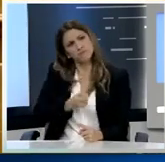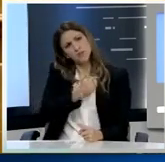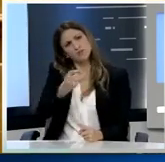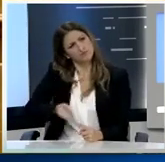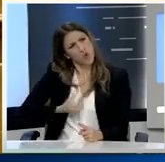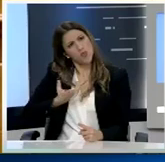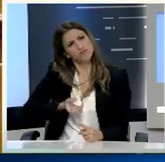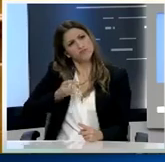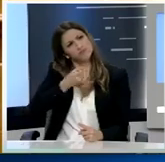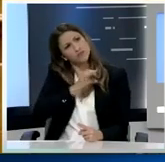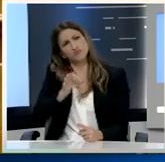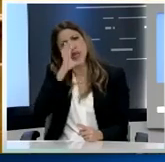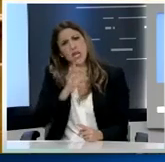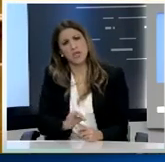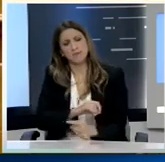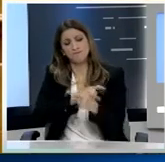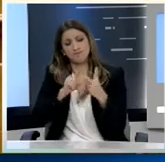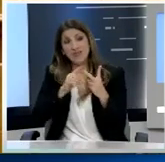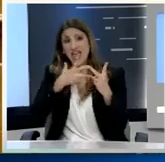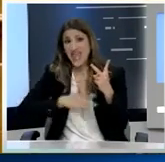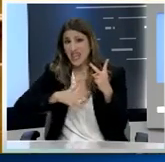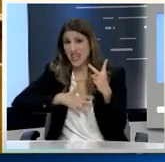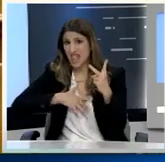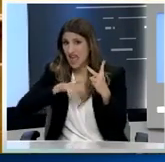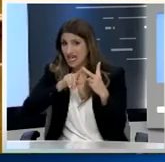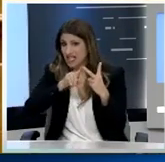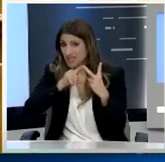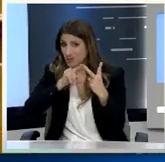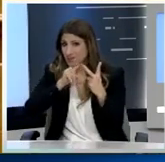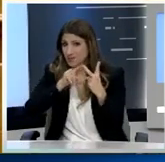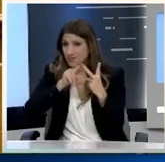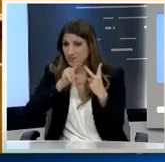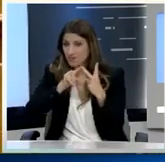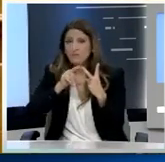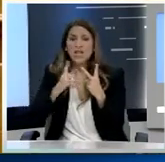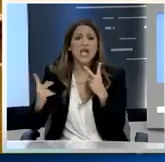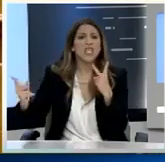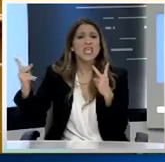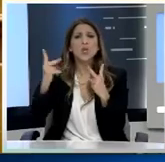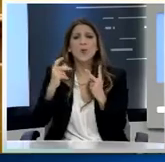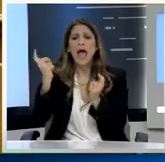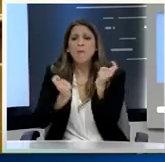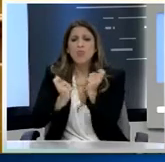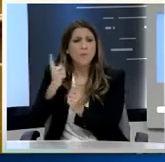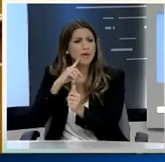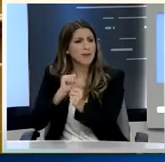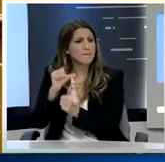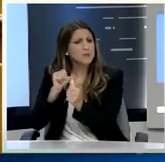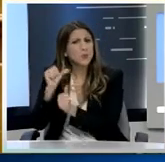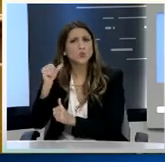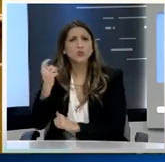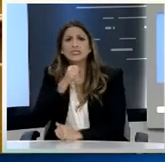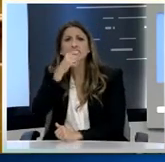ειλικρινής, ή σκοπεύει να μειώσει δραματικά κοινωνικές δαπάνες, μισθούς